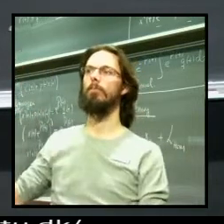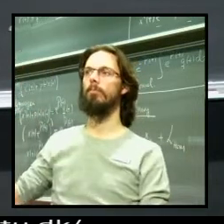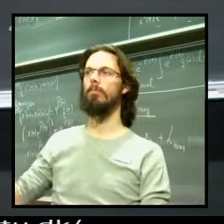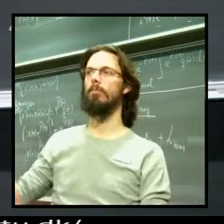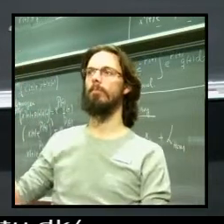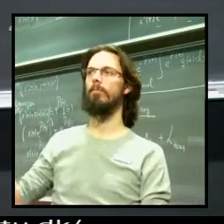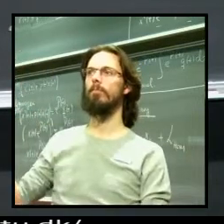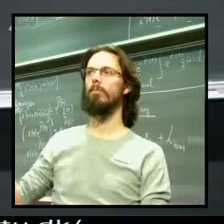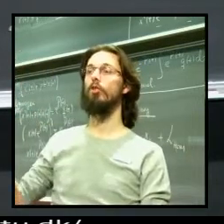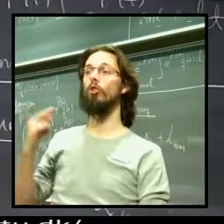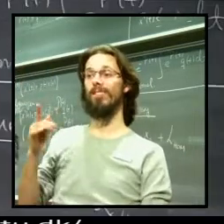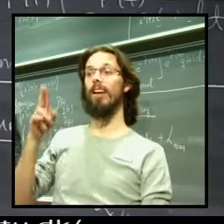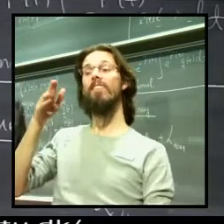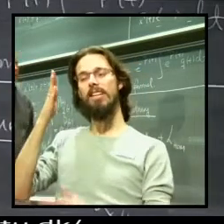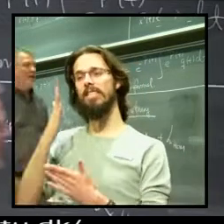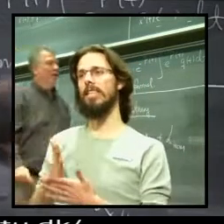Så I kan være sikre på,